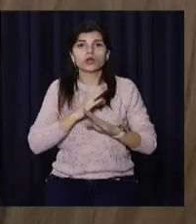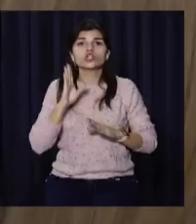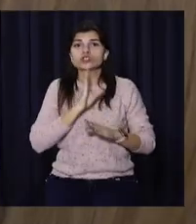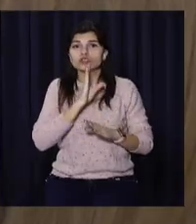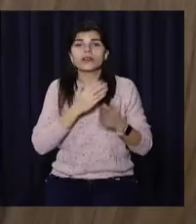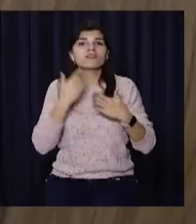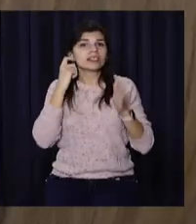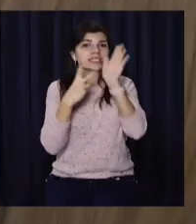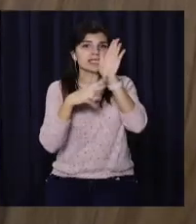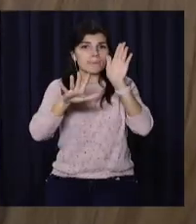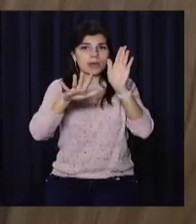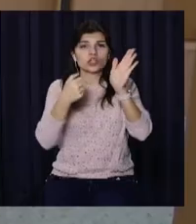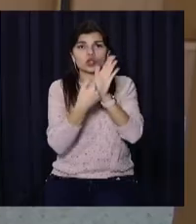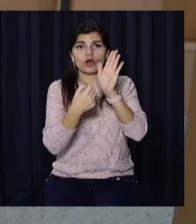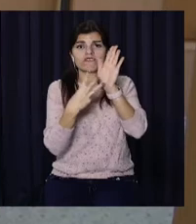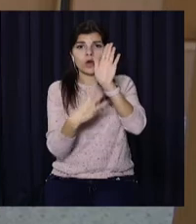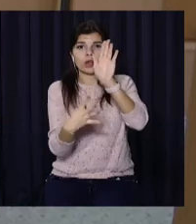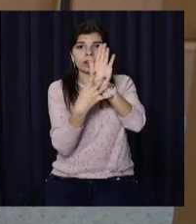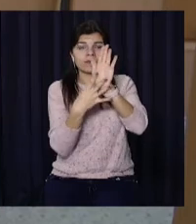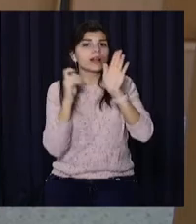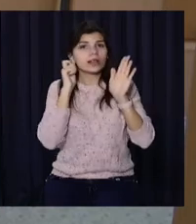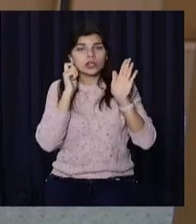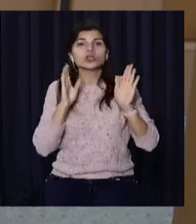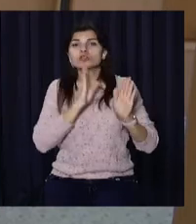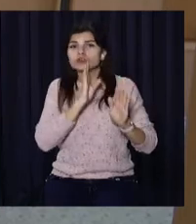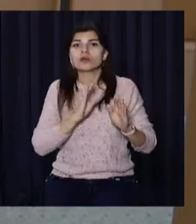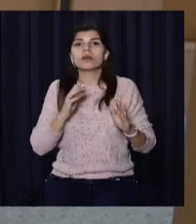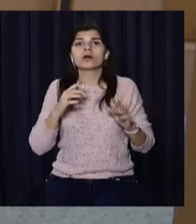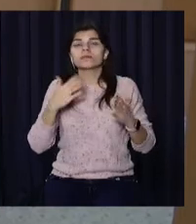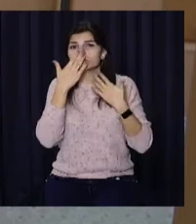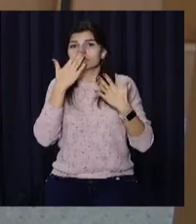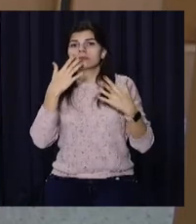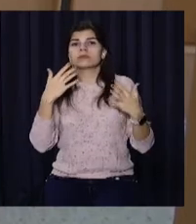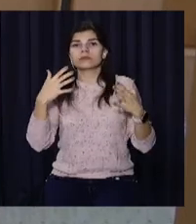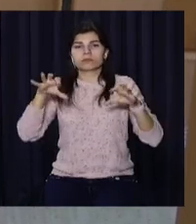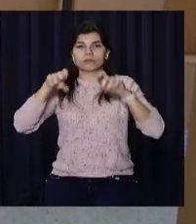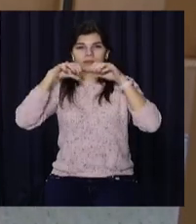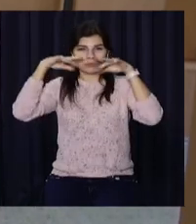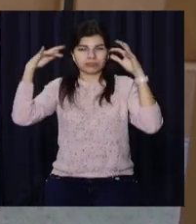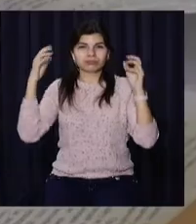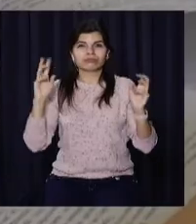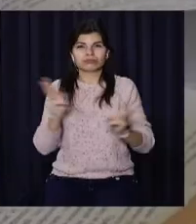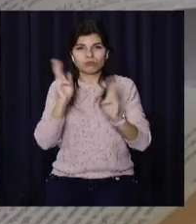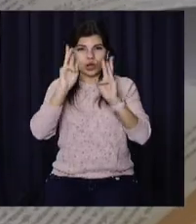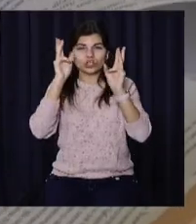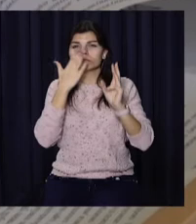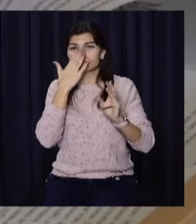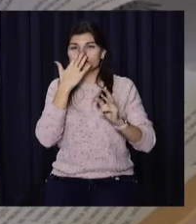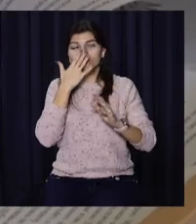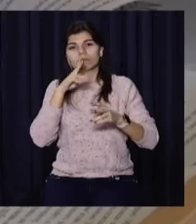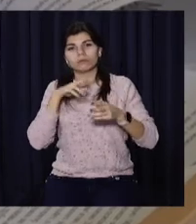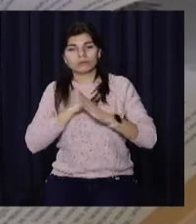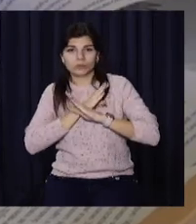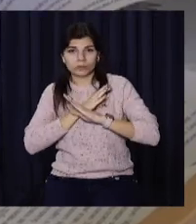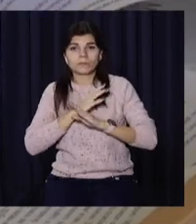від 75 до 89 років. Жінки отруїлися чадним газом. За попередньою інформацією, пожежа сталася через